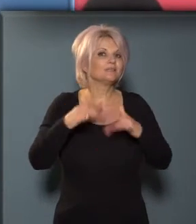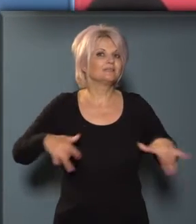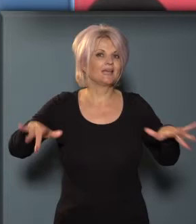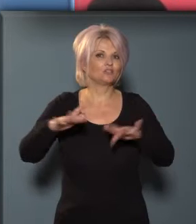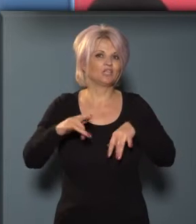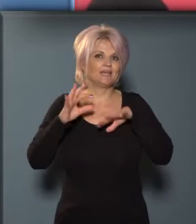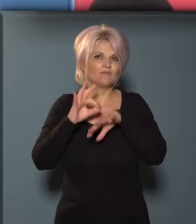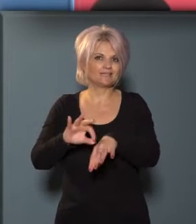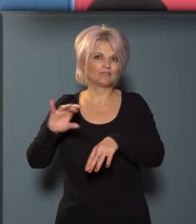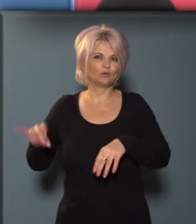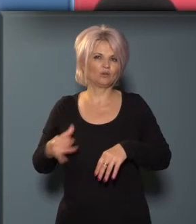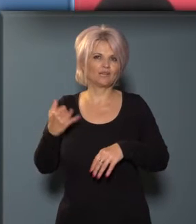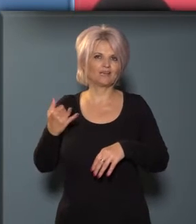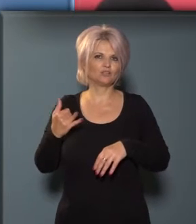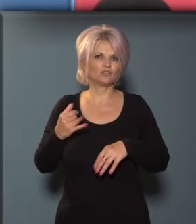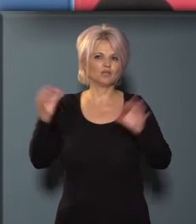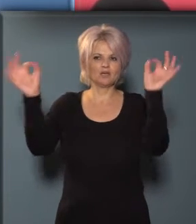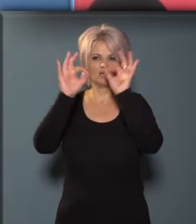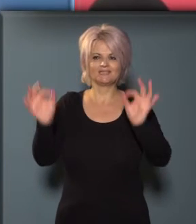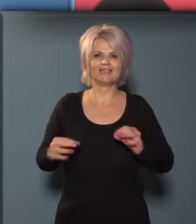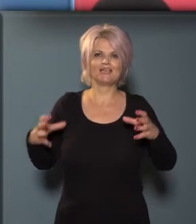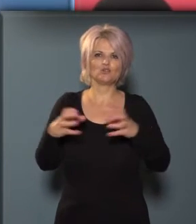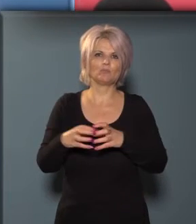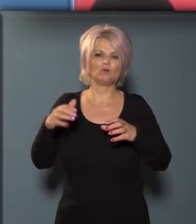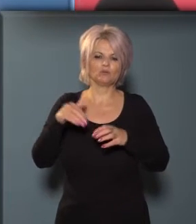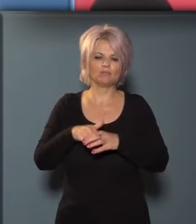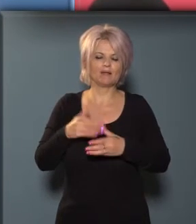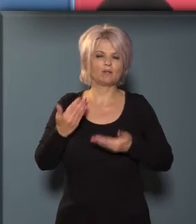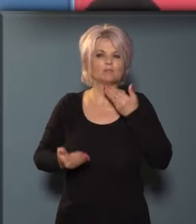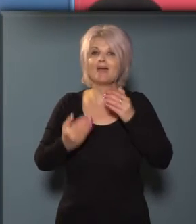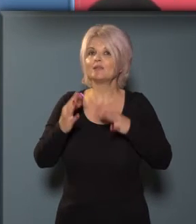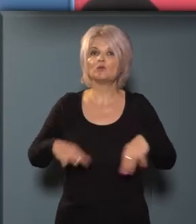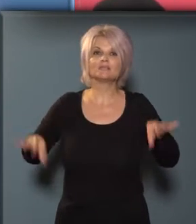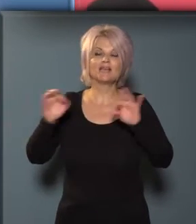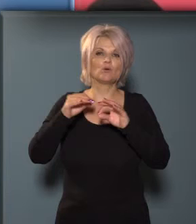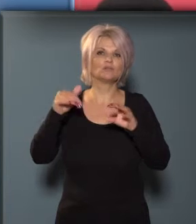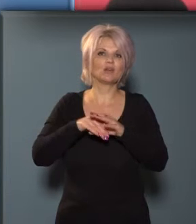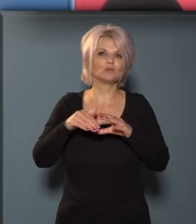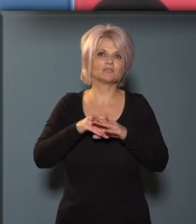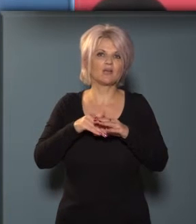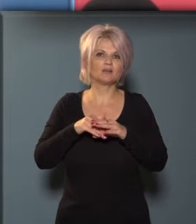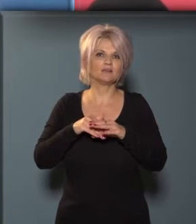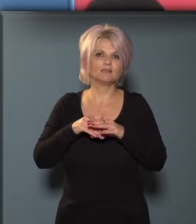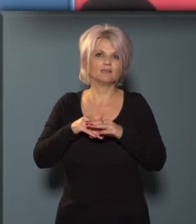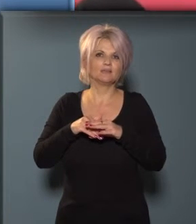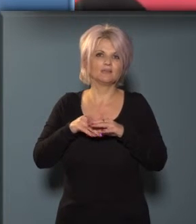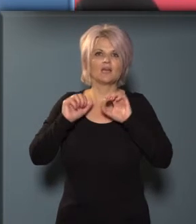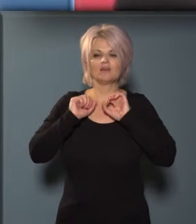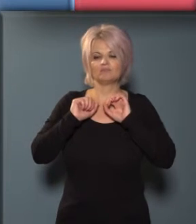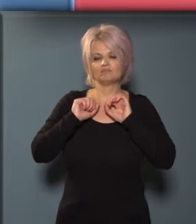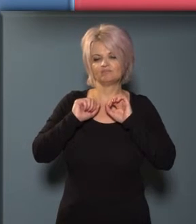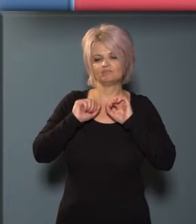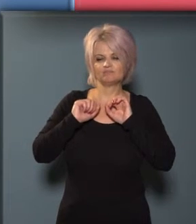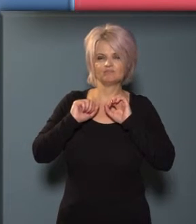térségvezető is a cégcsoporton belül, mely országok tartoznak a védőernyője